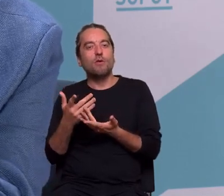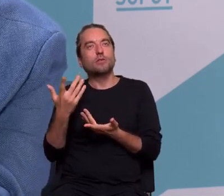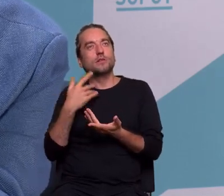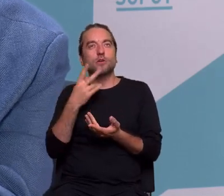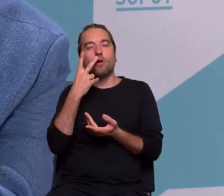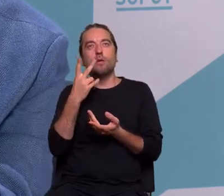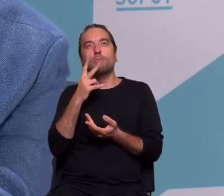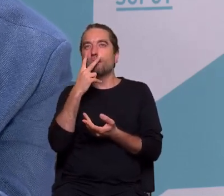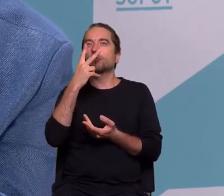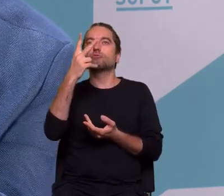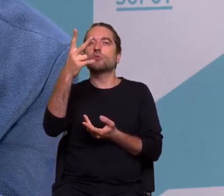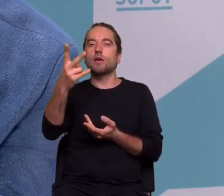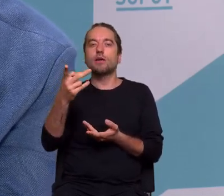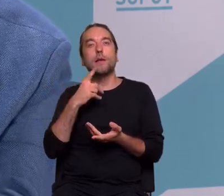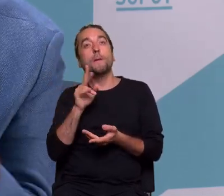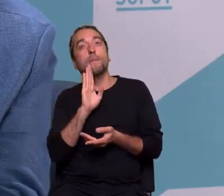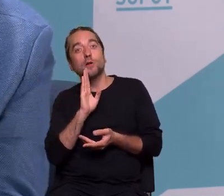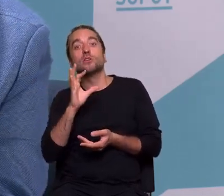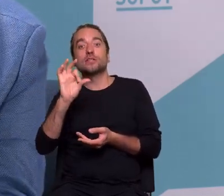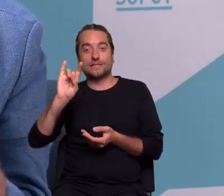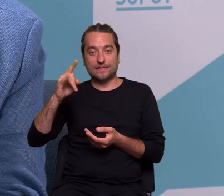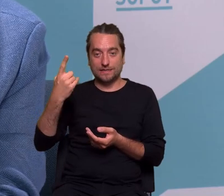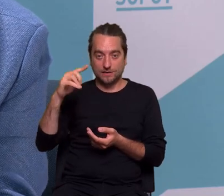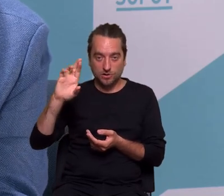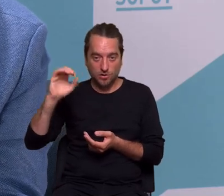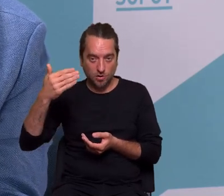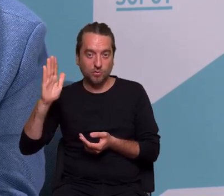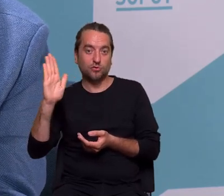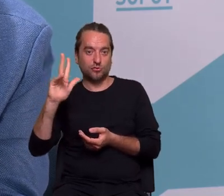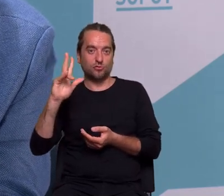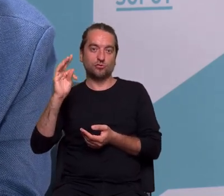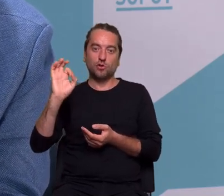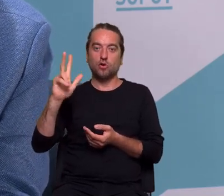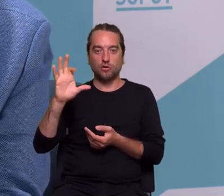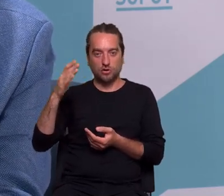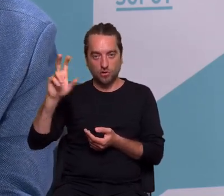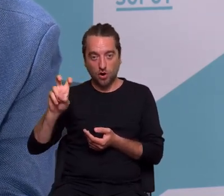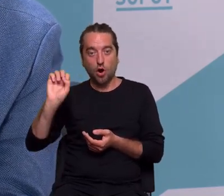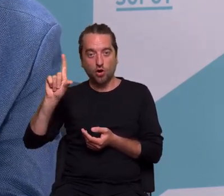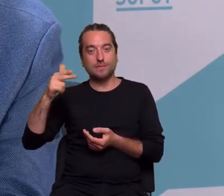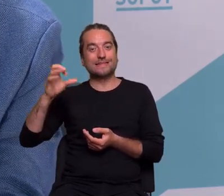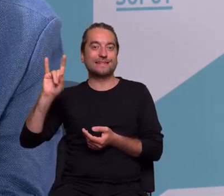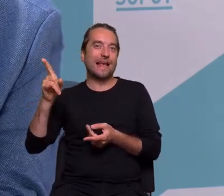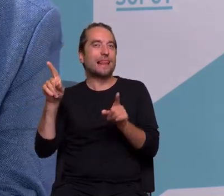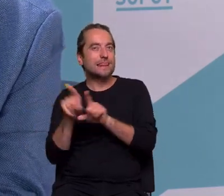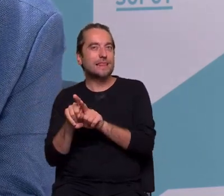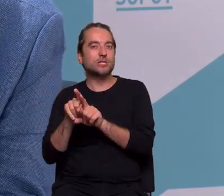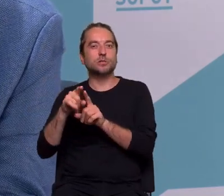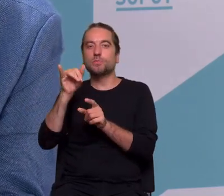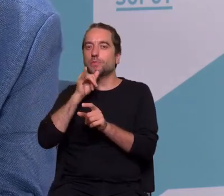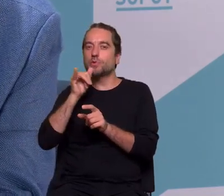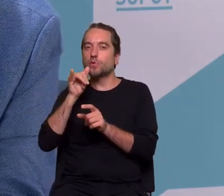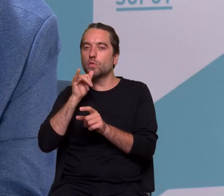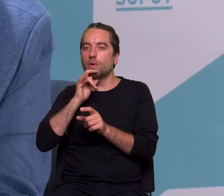powiedział, że to jest jakby syndrom sztokholmski, ale z drugiej strony mnie się wydaje, że to jest taka próba zajrzenia w to, znaczy jak to działa, dlaczego to było